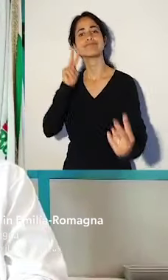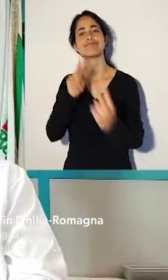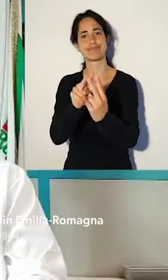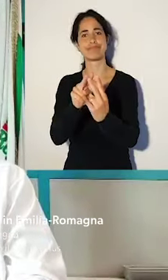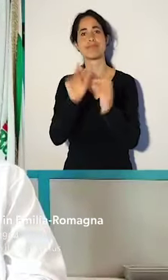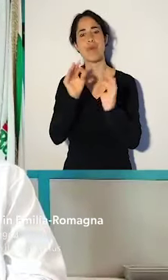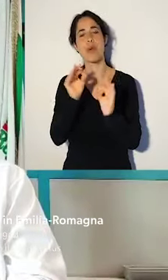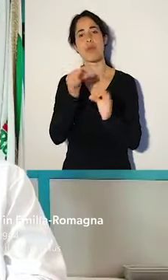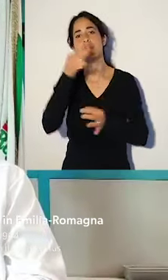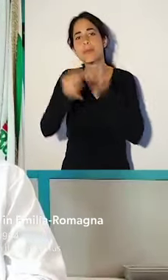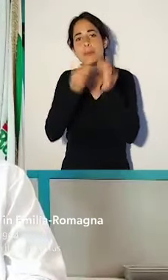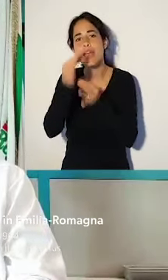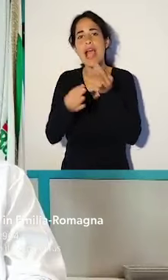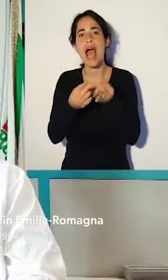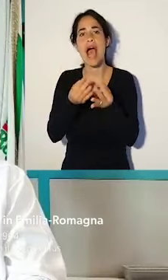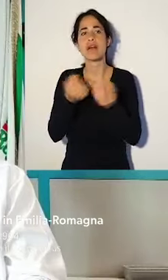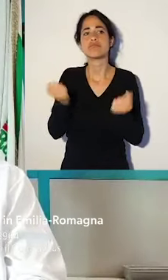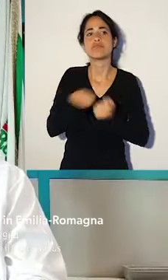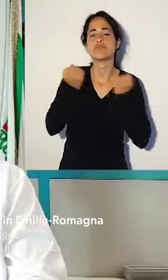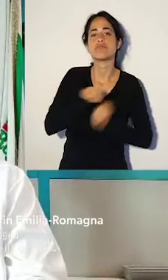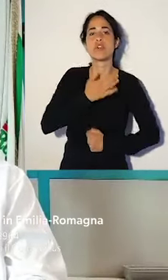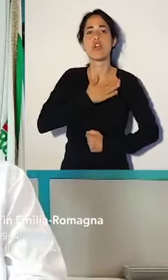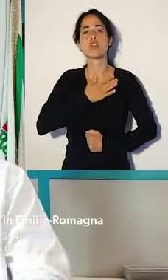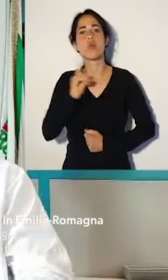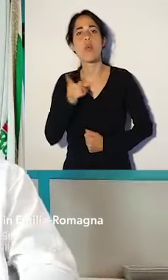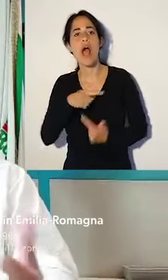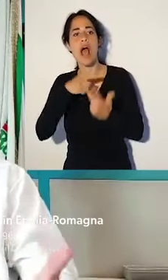renderemo conto di quello che stiamo facendo e di